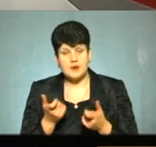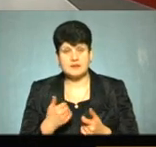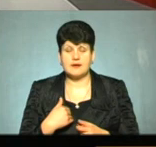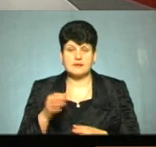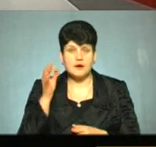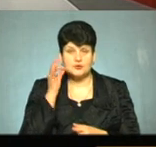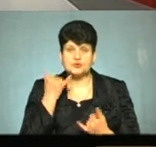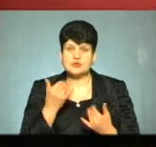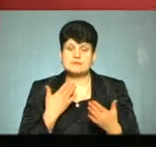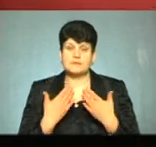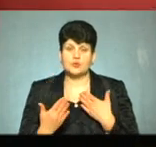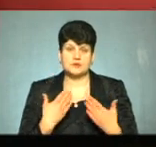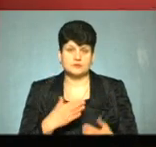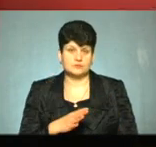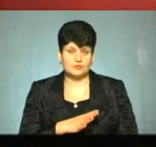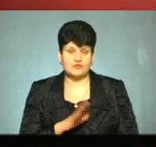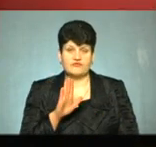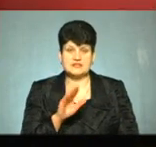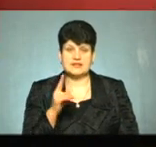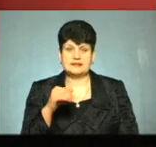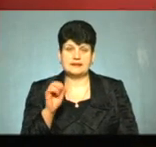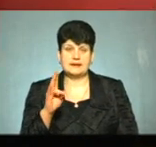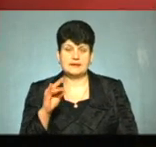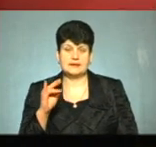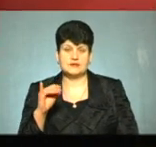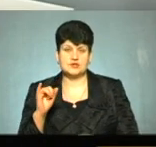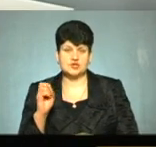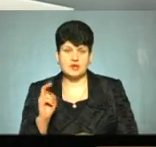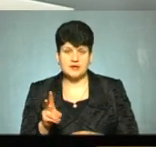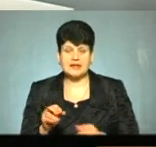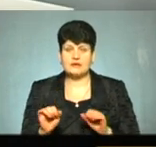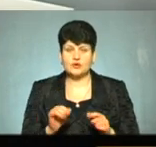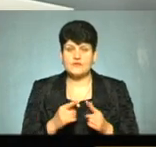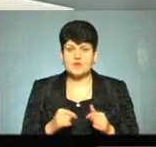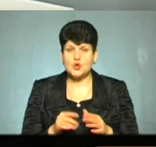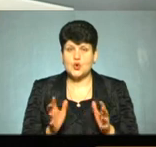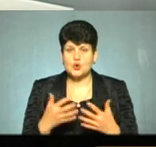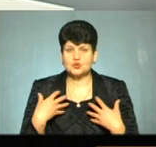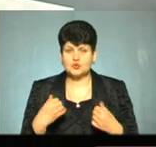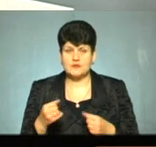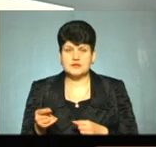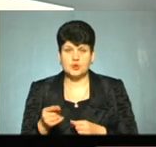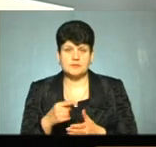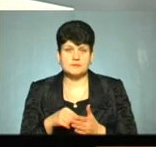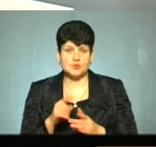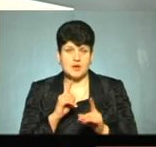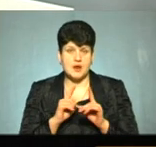інформацію. Я нагадую, що сьогодні ми спілкувалися із Василем Данчаком, керівником відділу охорони здоров'я